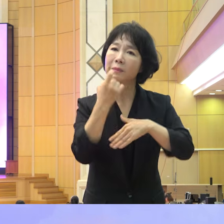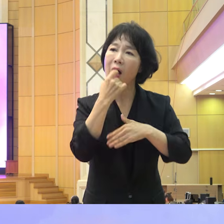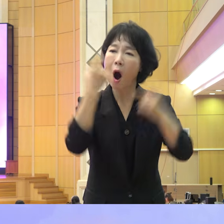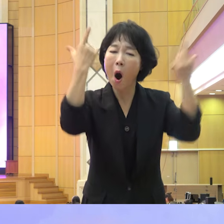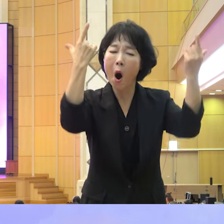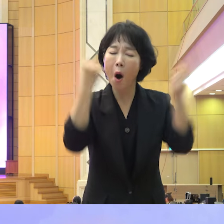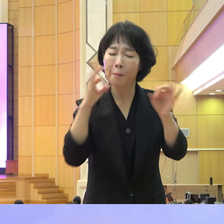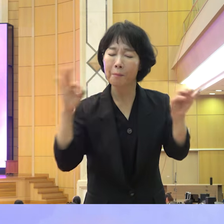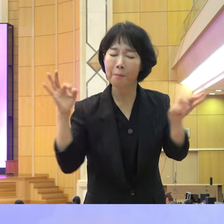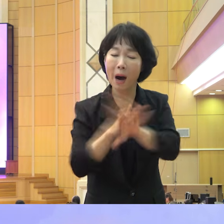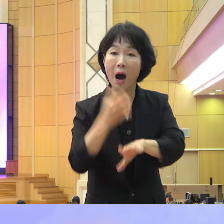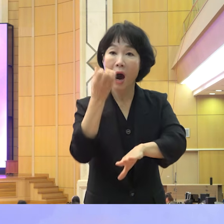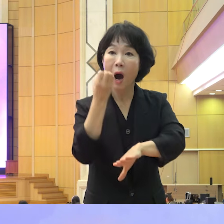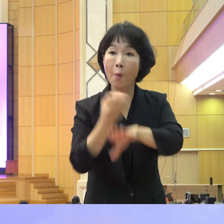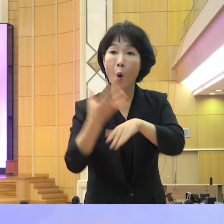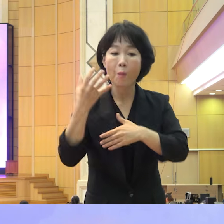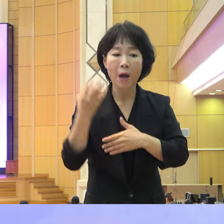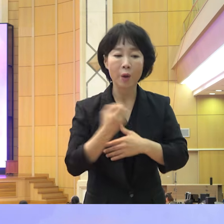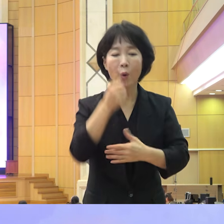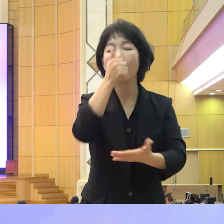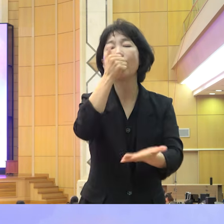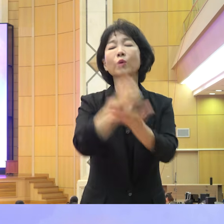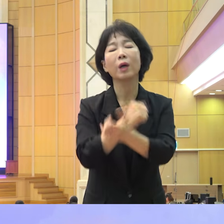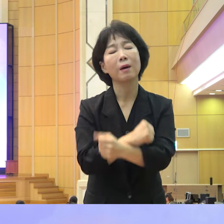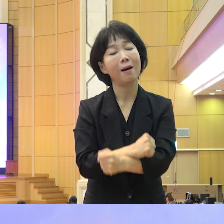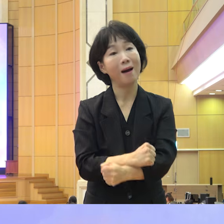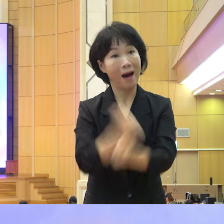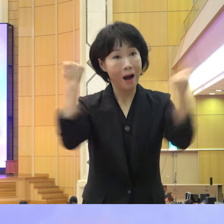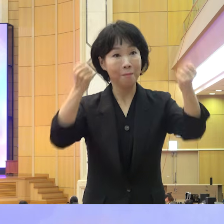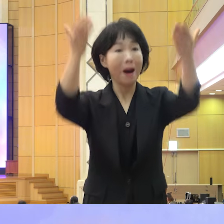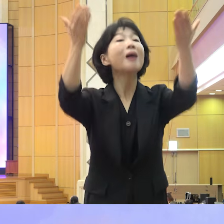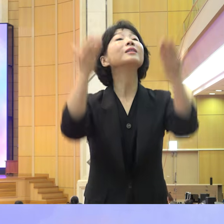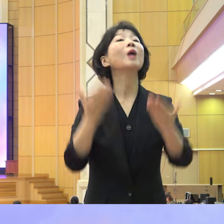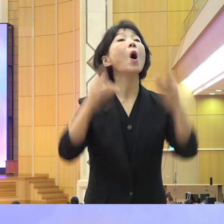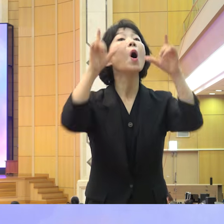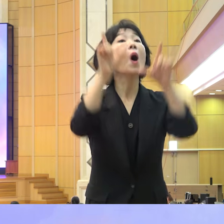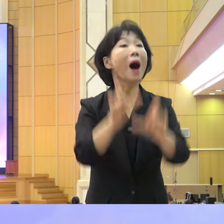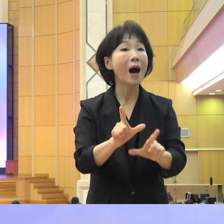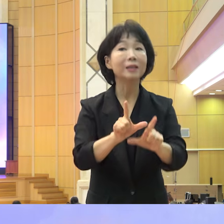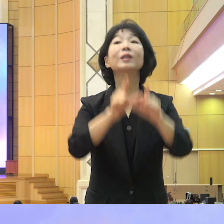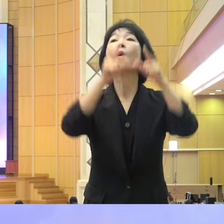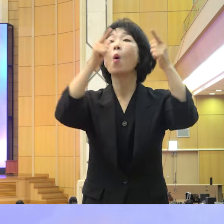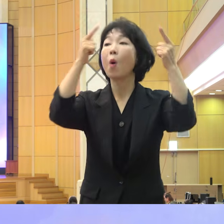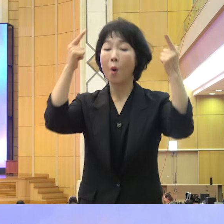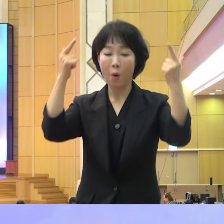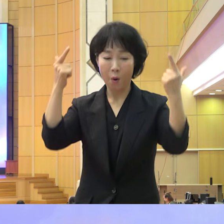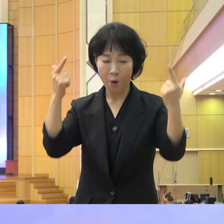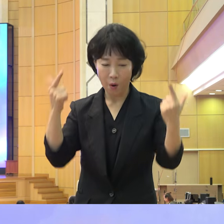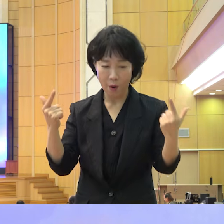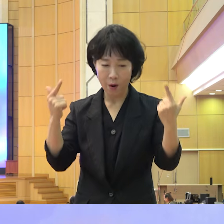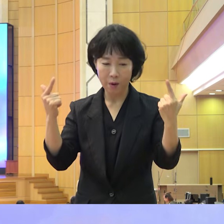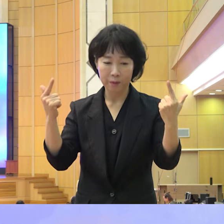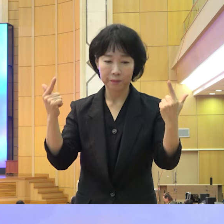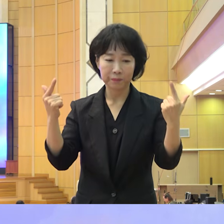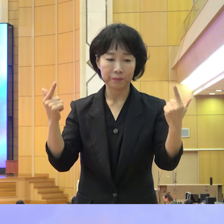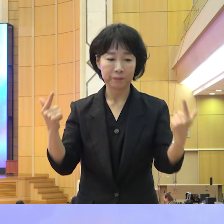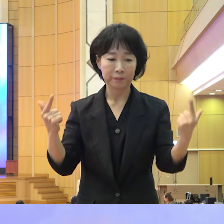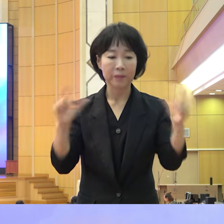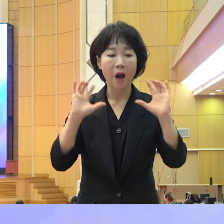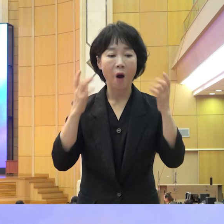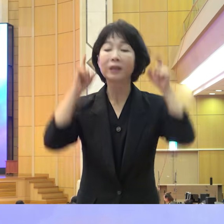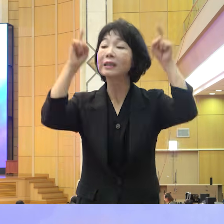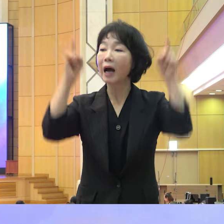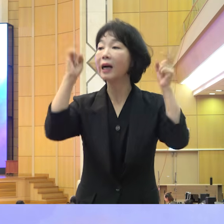나은 같이 없어질 몸매로 속죄함 받은 것 아니요.